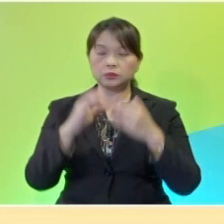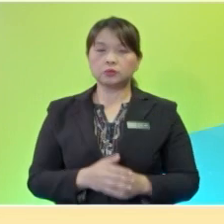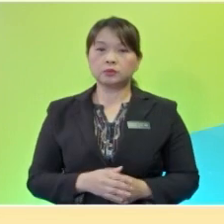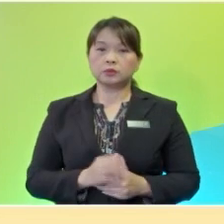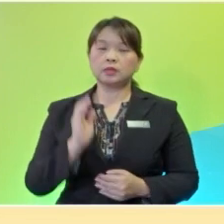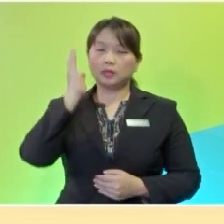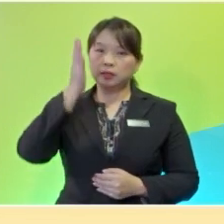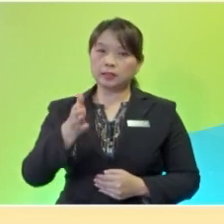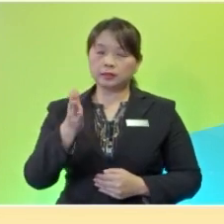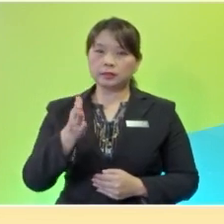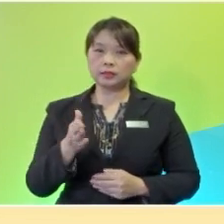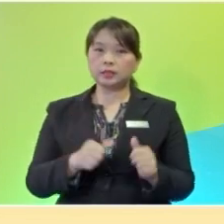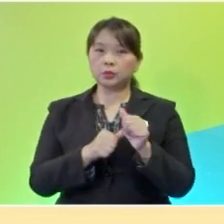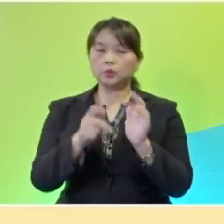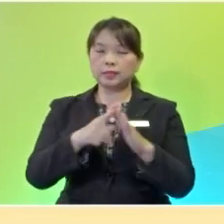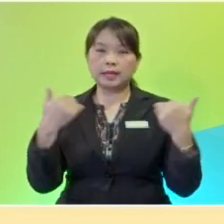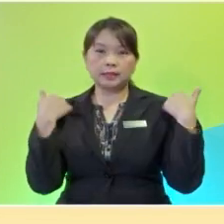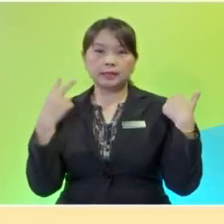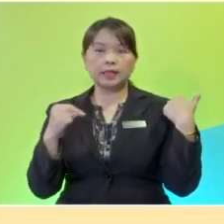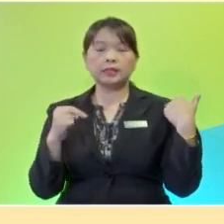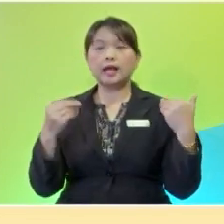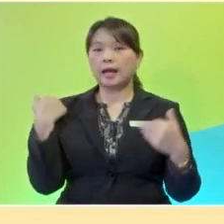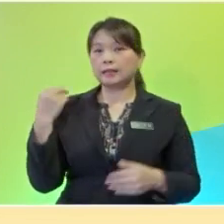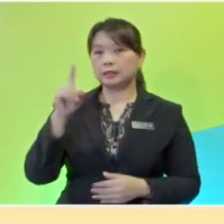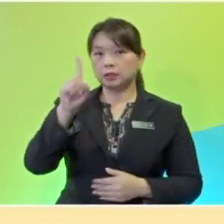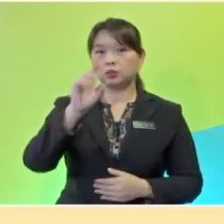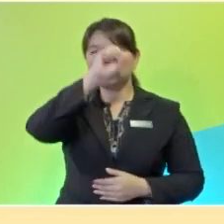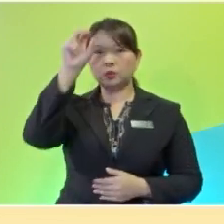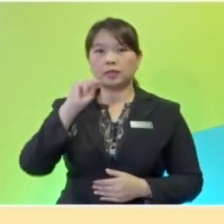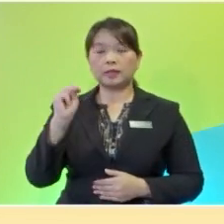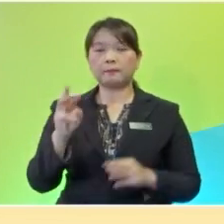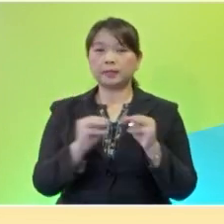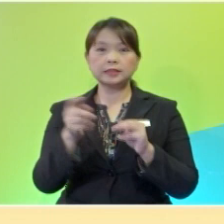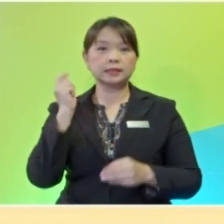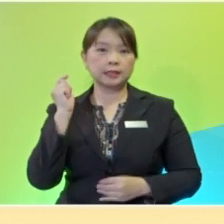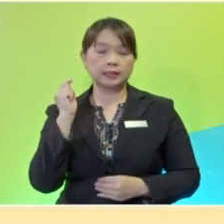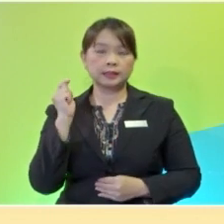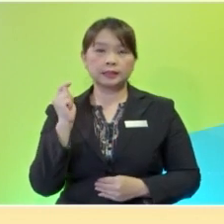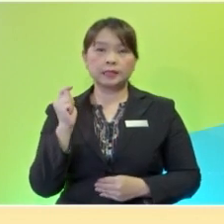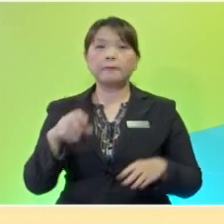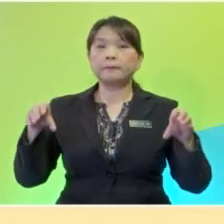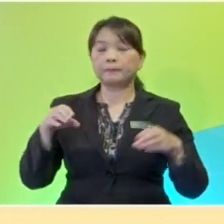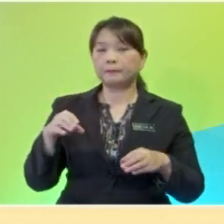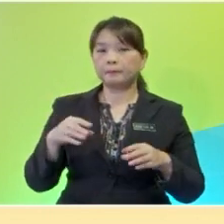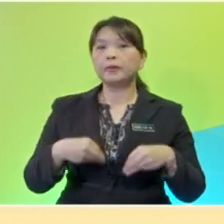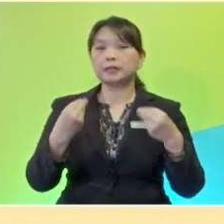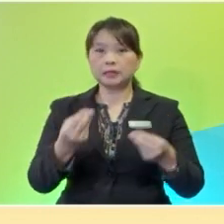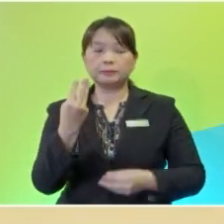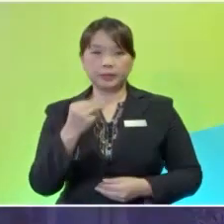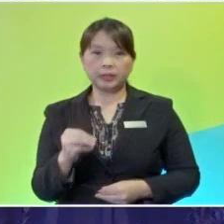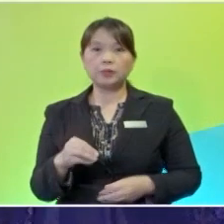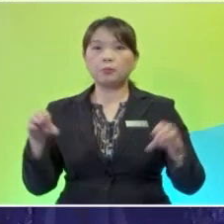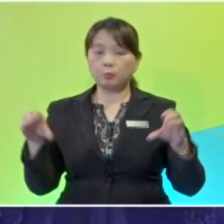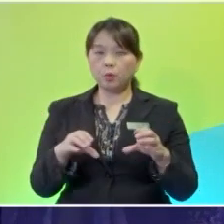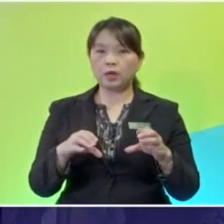样的情况之下，我们设了一个问题，我们让学生就好像刚才我说的让他们进行一个小组的活动，然后让